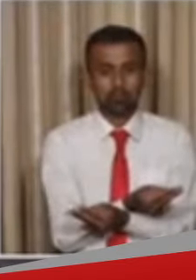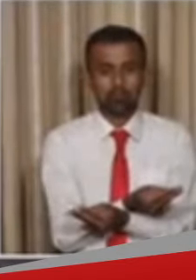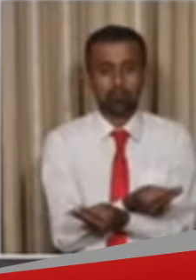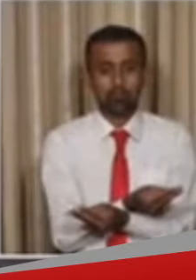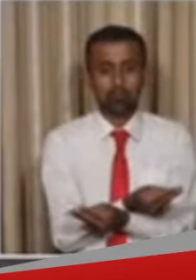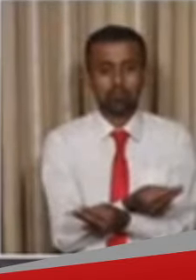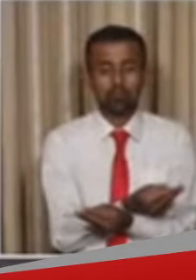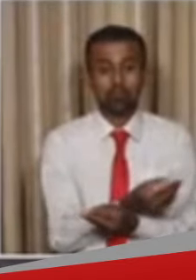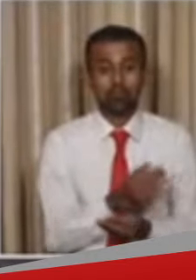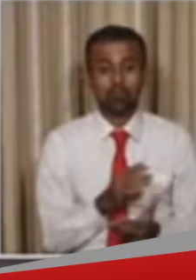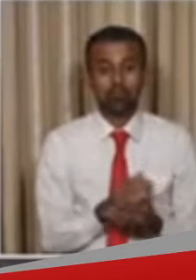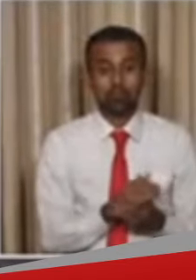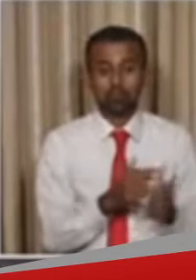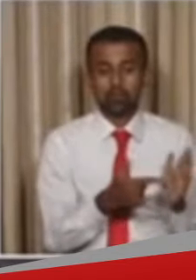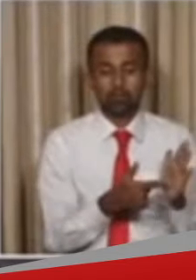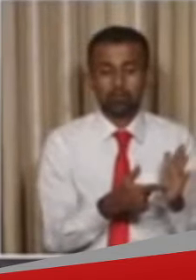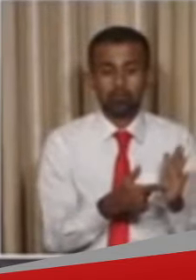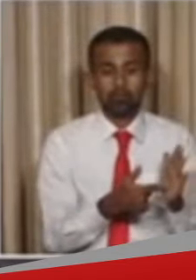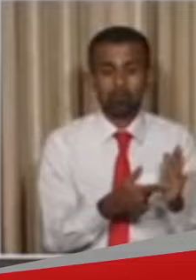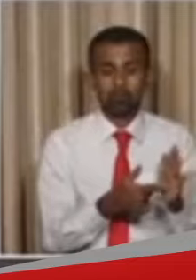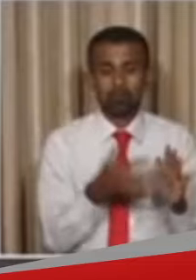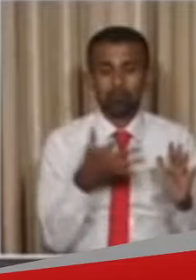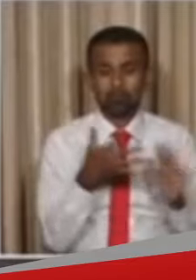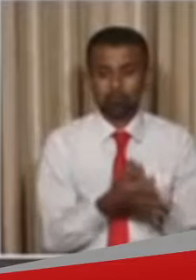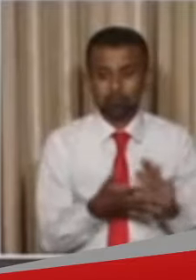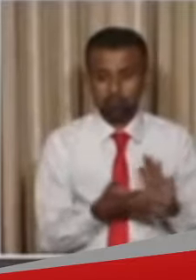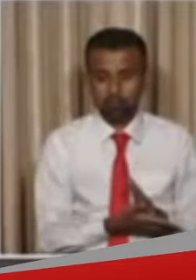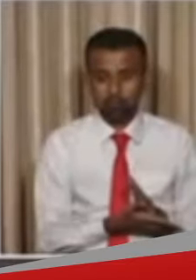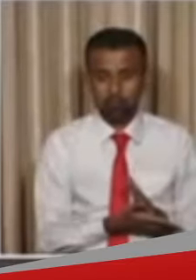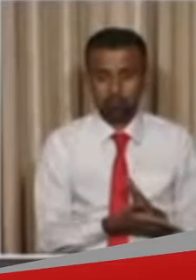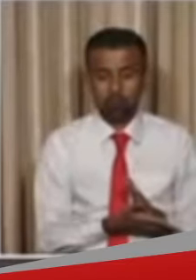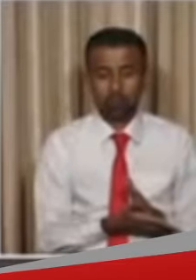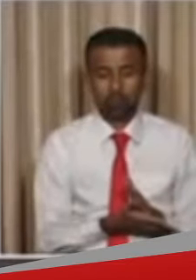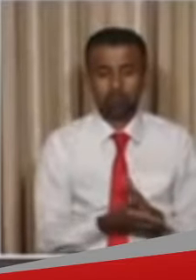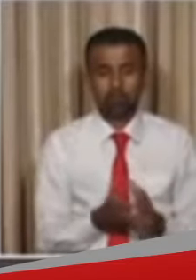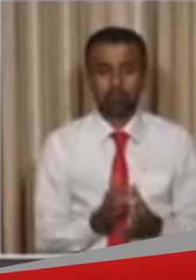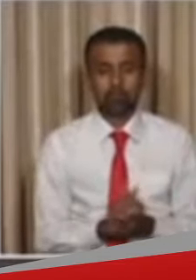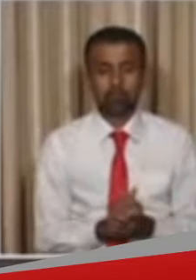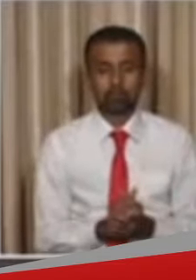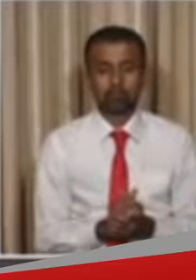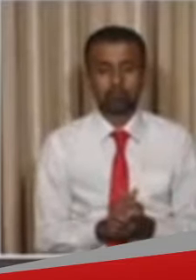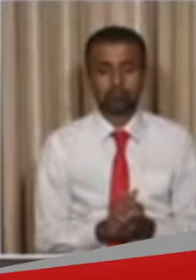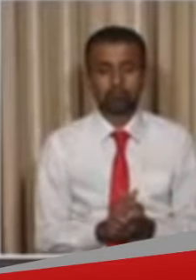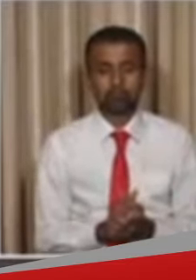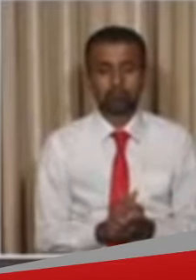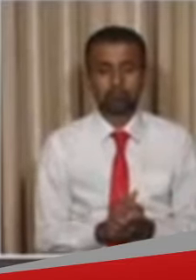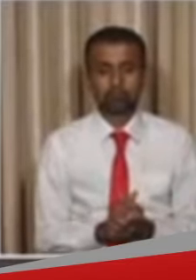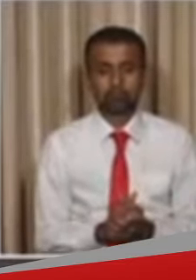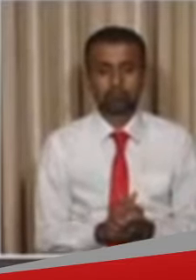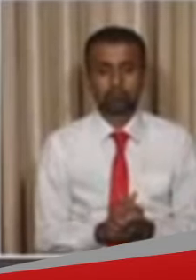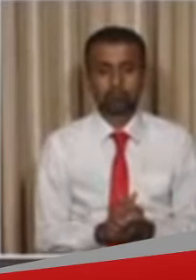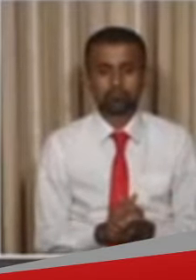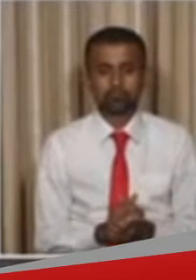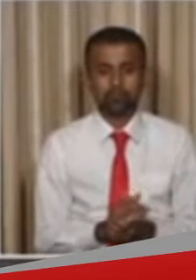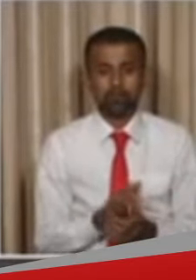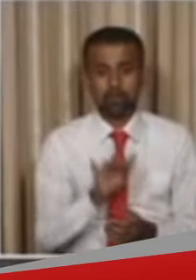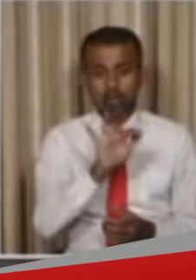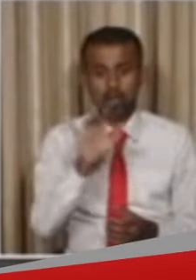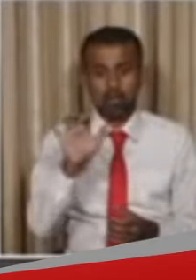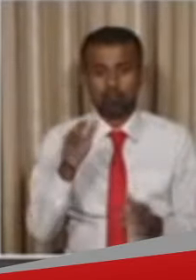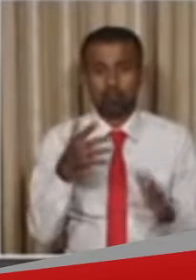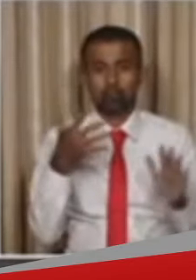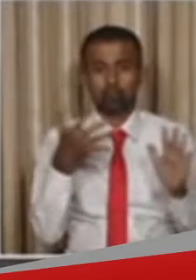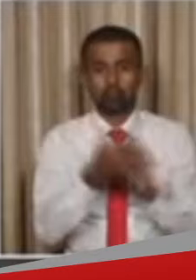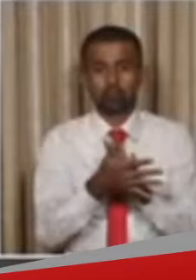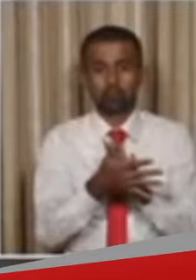ටයිපෝග්‍රැෆිකල් and grammatical errors. ඒකේ අඩුම තරමේ මේ ස්පෙලිං මිස්ටේක් ටික